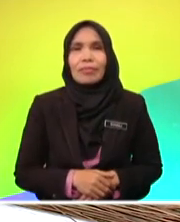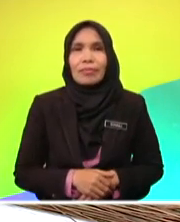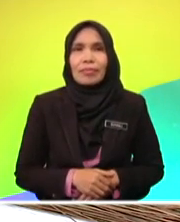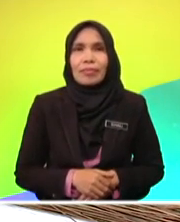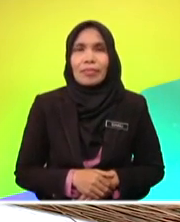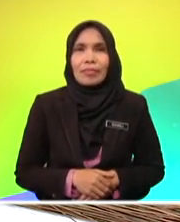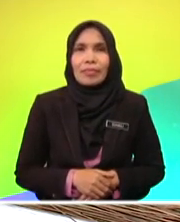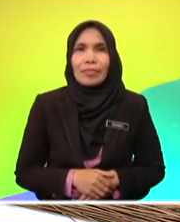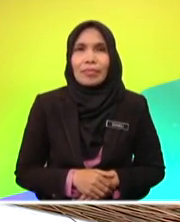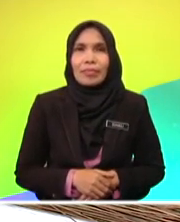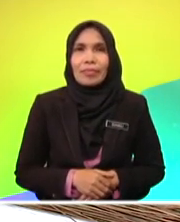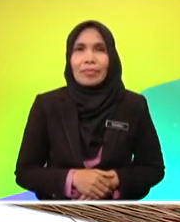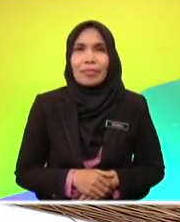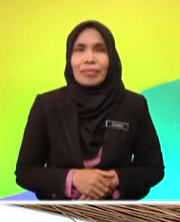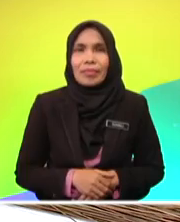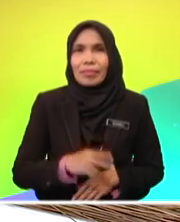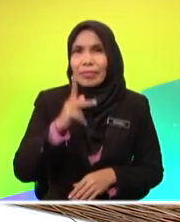yang kita namakan sebagai